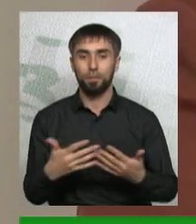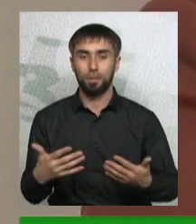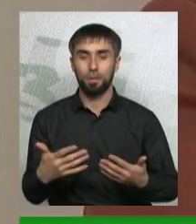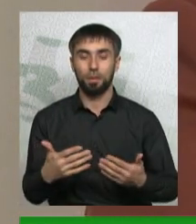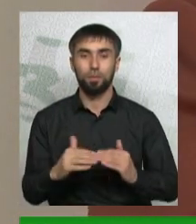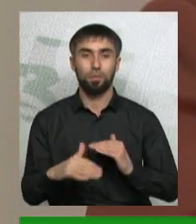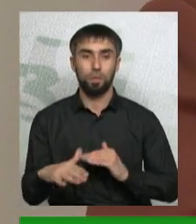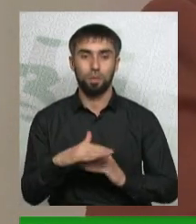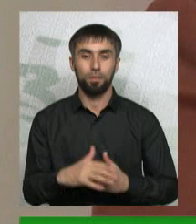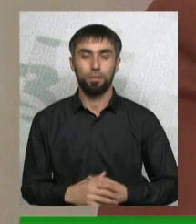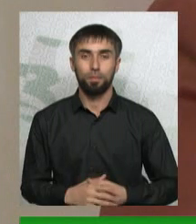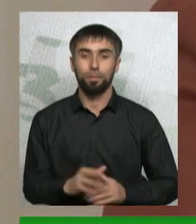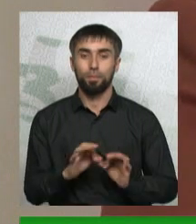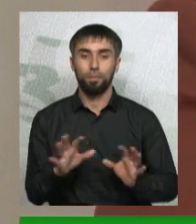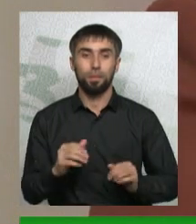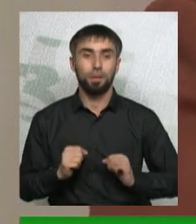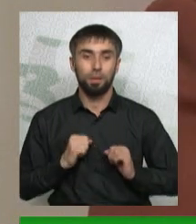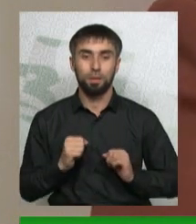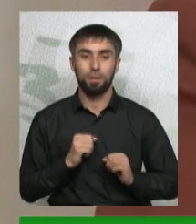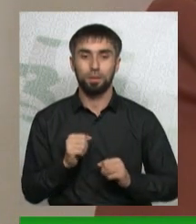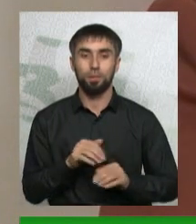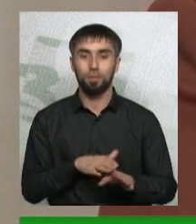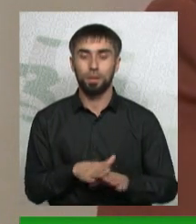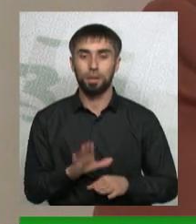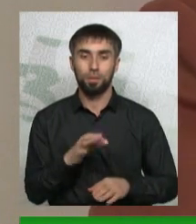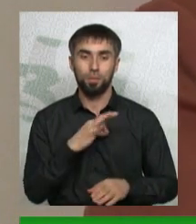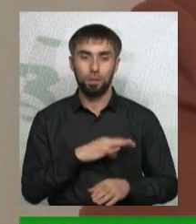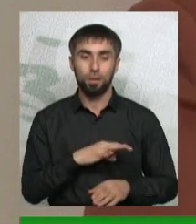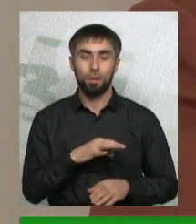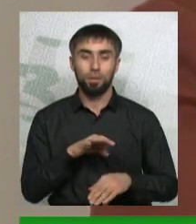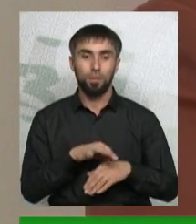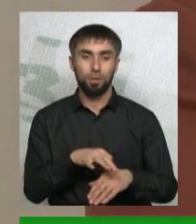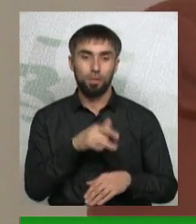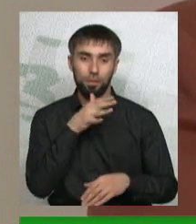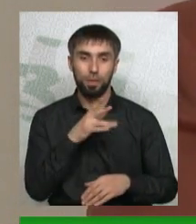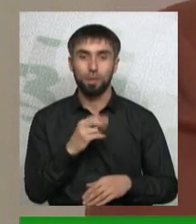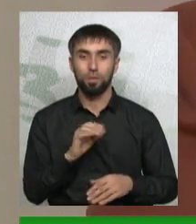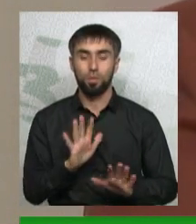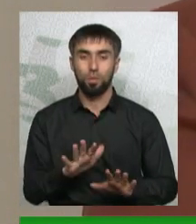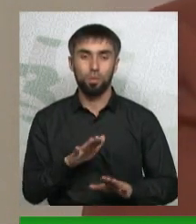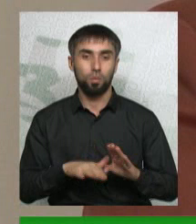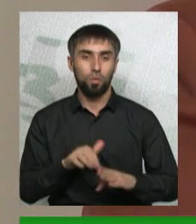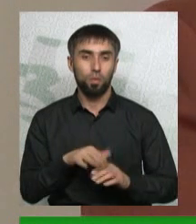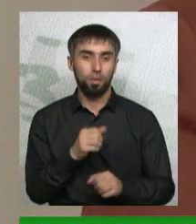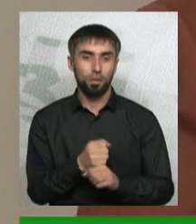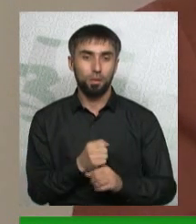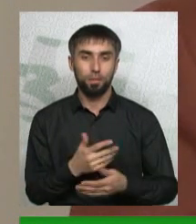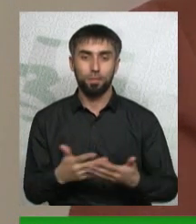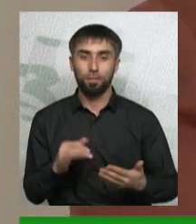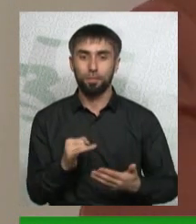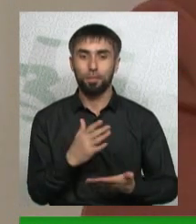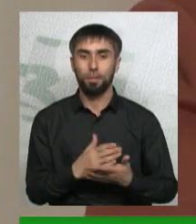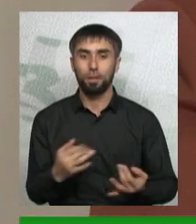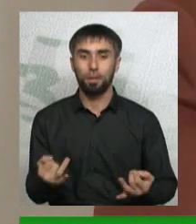на различных площадках, при этом пытаемся максимально с пользой использовать это время. То есть не только рукоделие там присутствует, но при этом еще